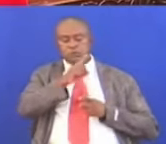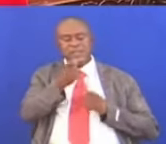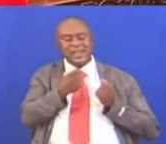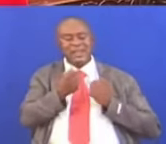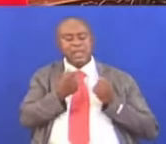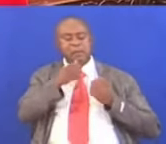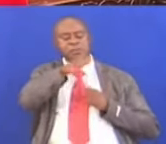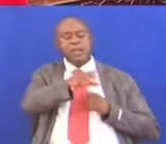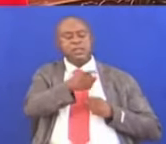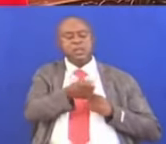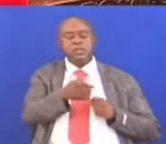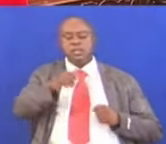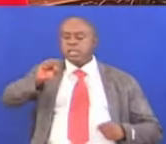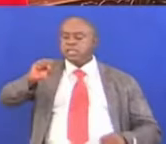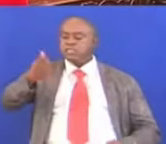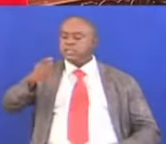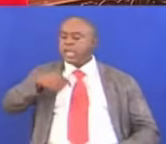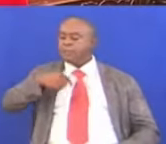wa